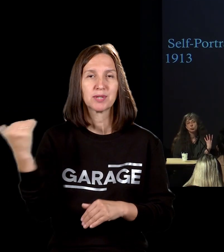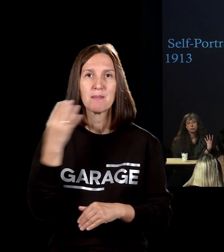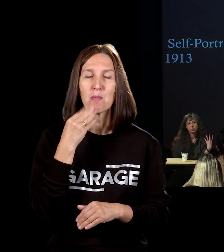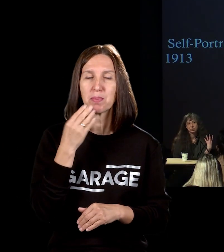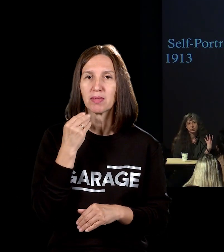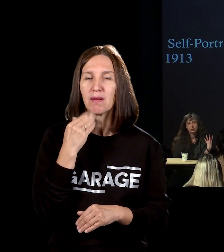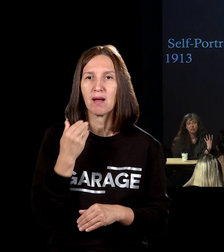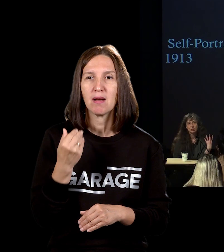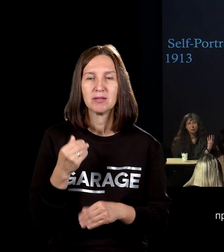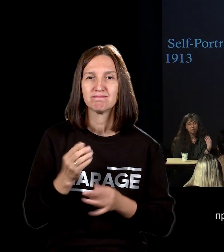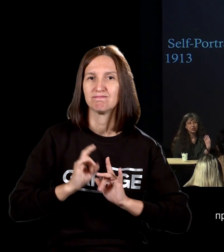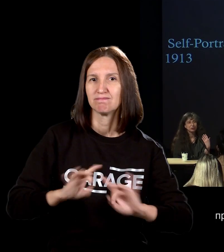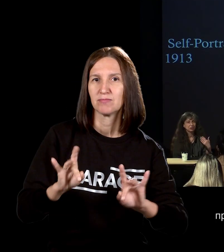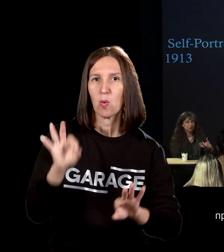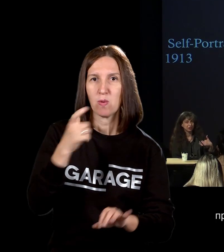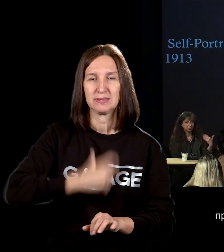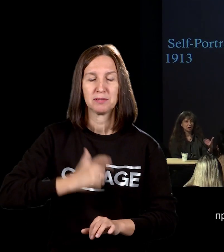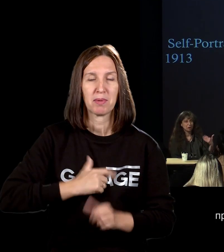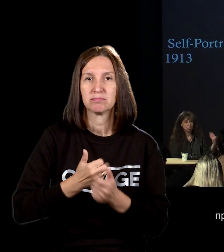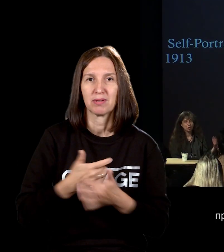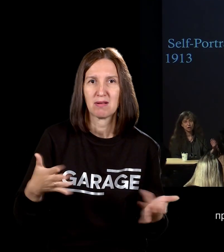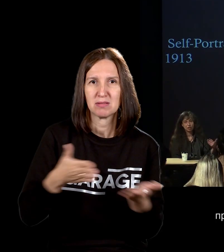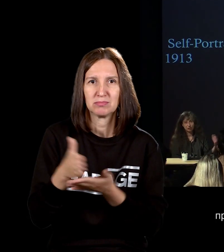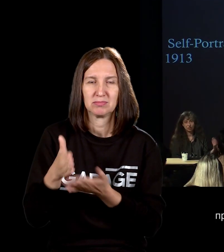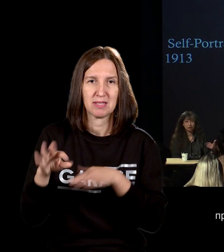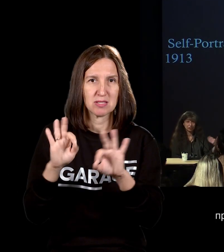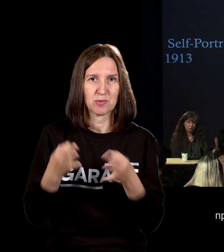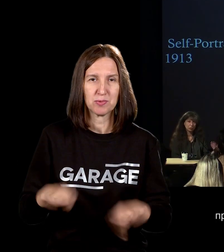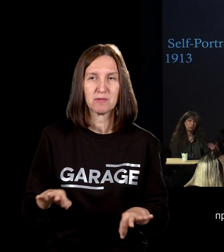языками искусства, примерить на себя роли